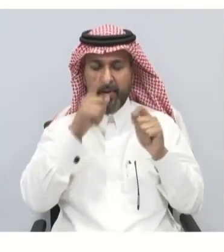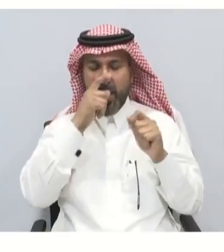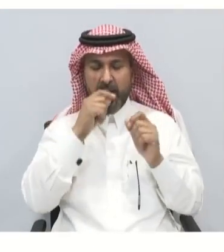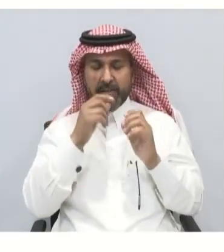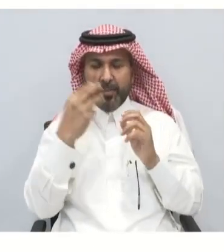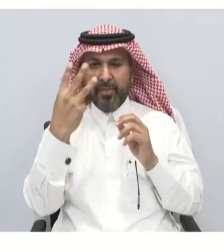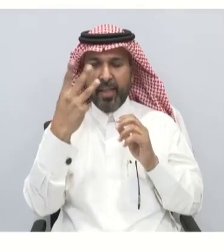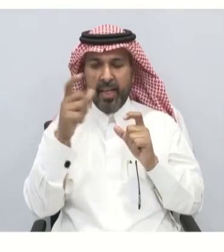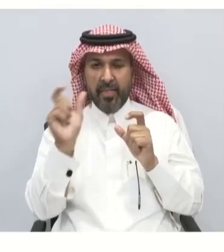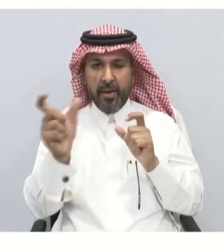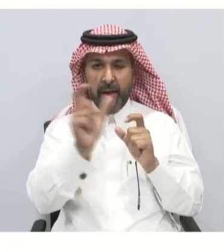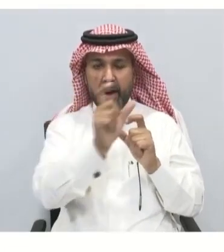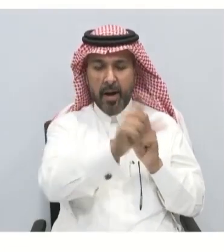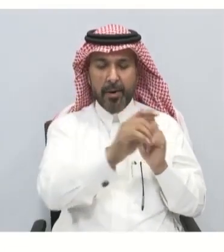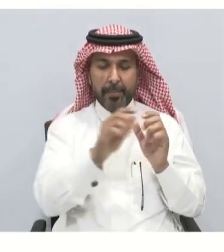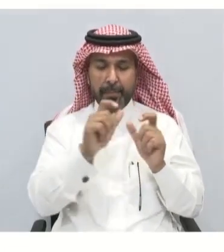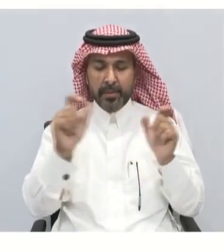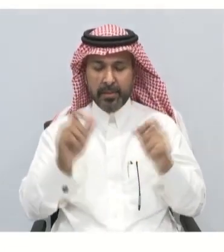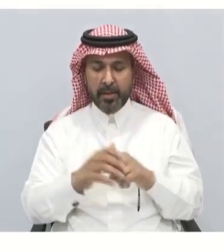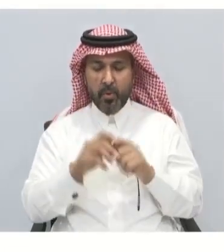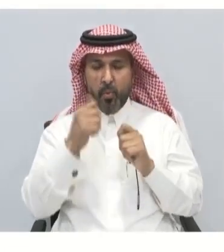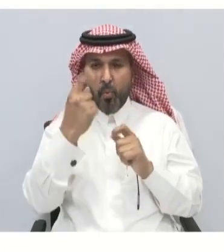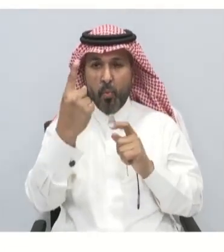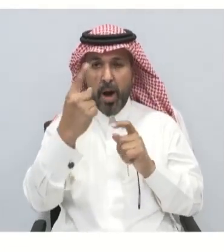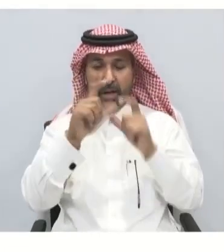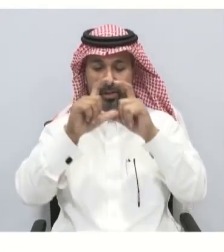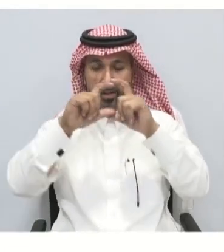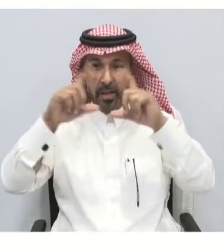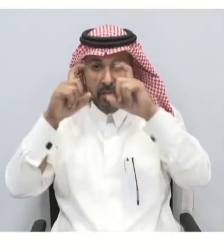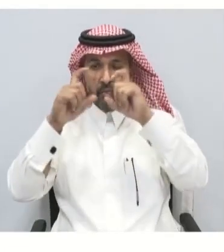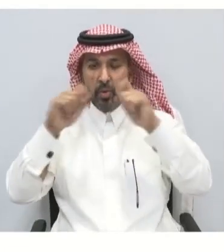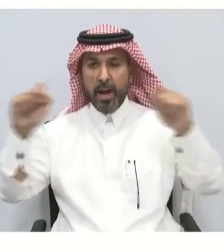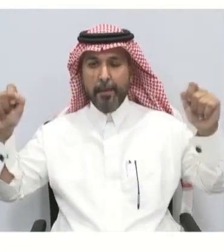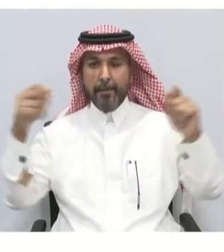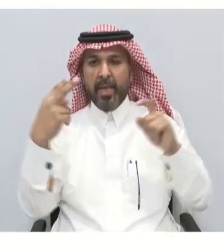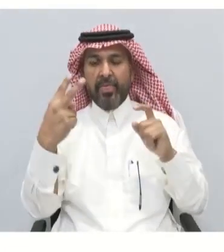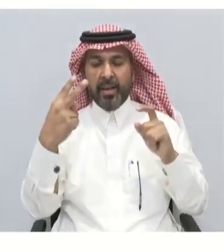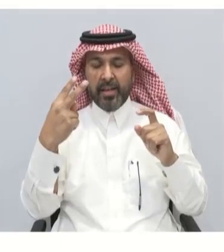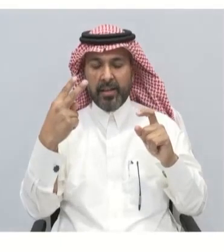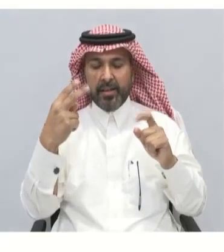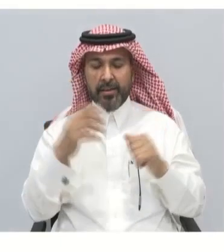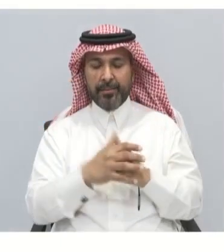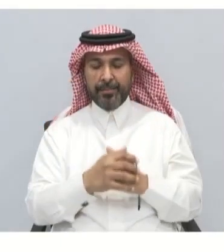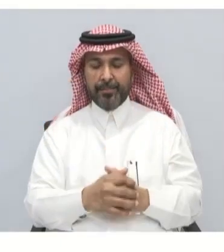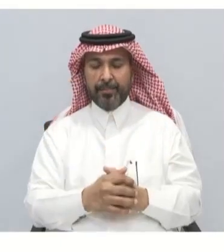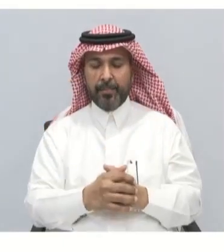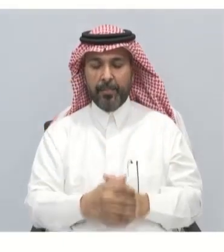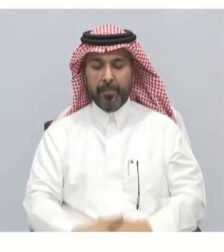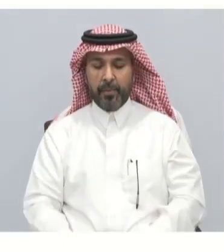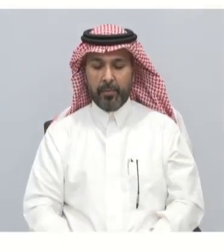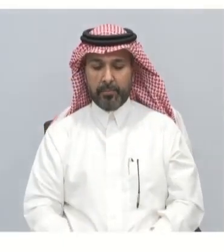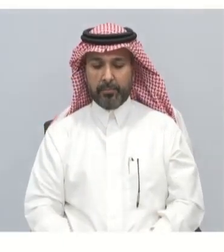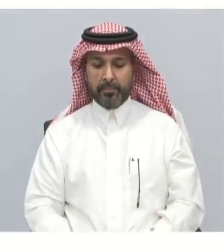بين ثلاث لوحات عرض كل لوحه منها اثنين قدم ونهايتي